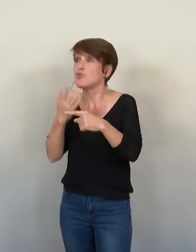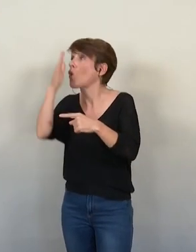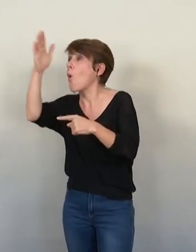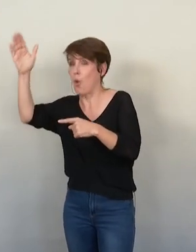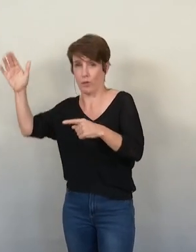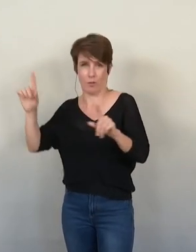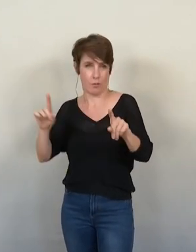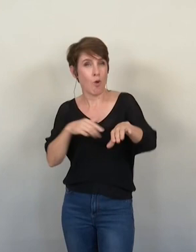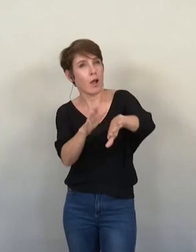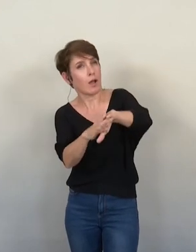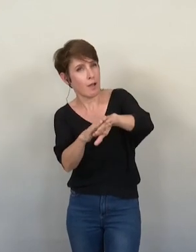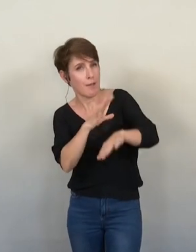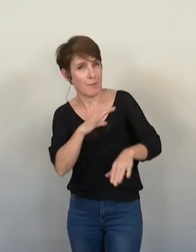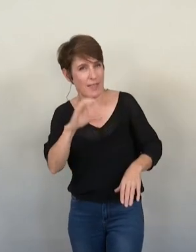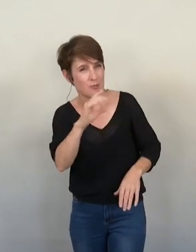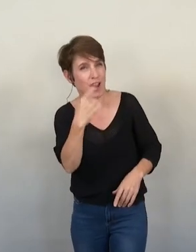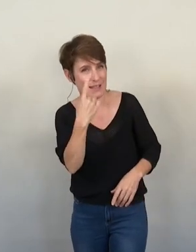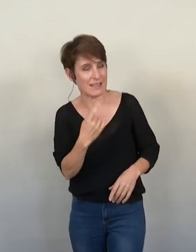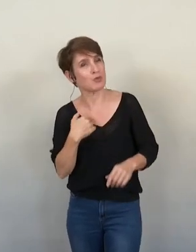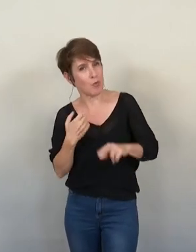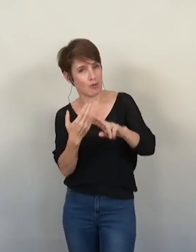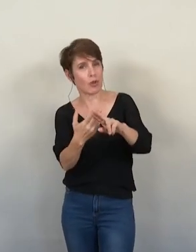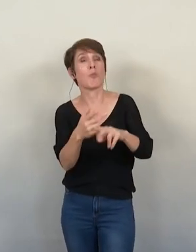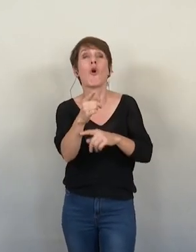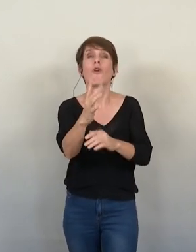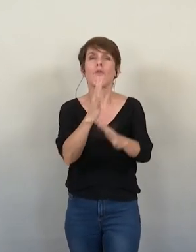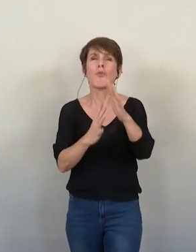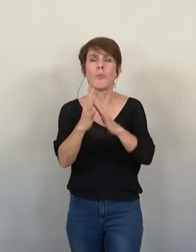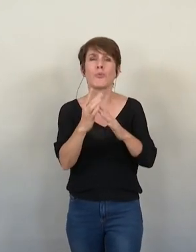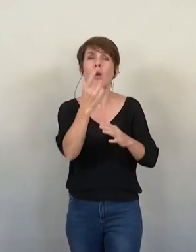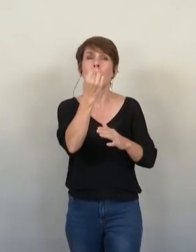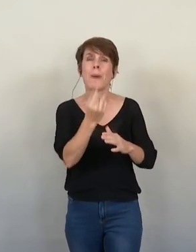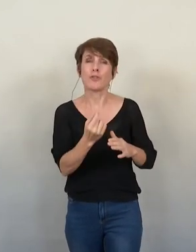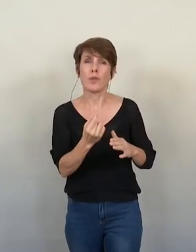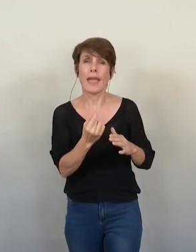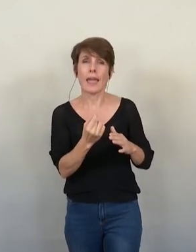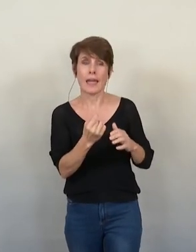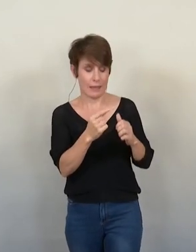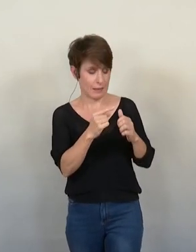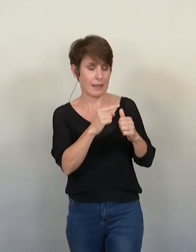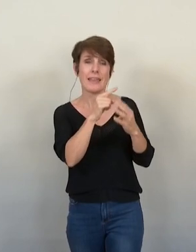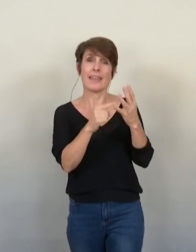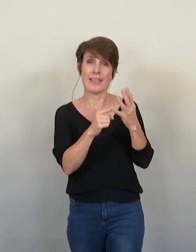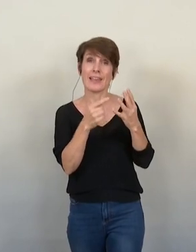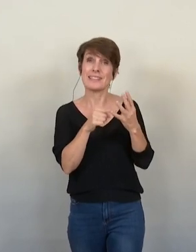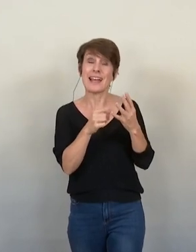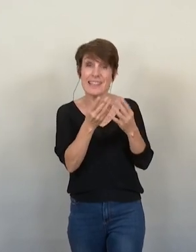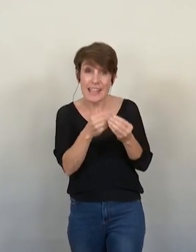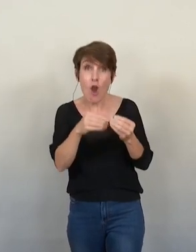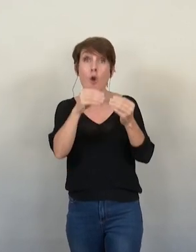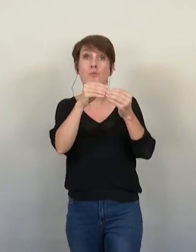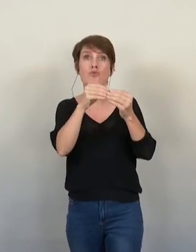rappeler pour répondre à votre question madame Chalas que les partenaires institutionnels que vous citez ce sont ceux qui étaient en plus des neuf partenaires institutionnels du